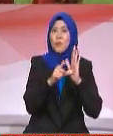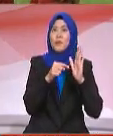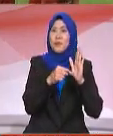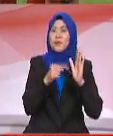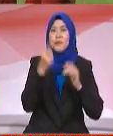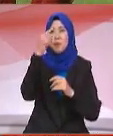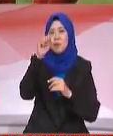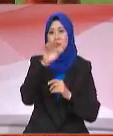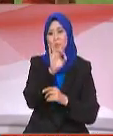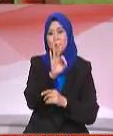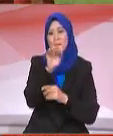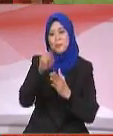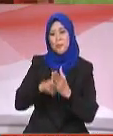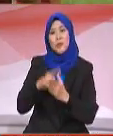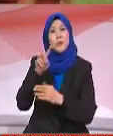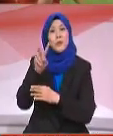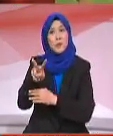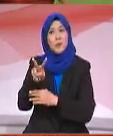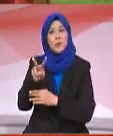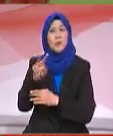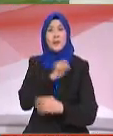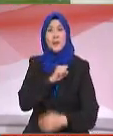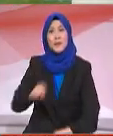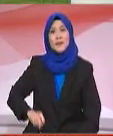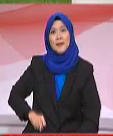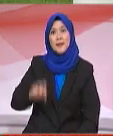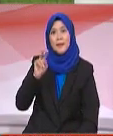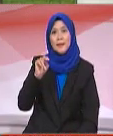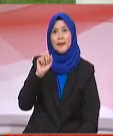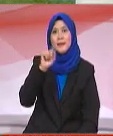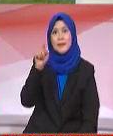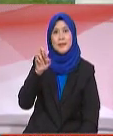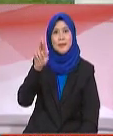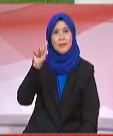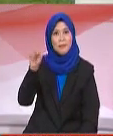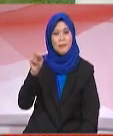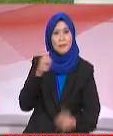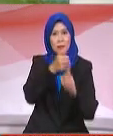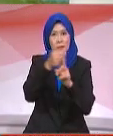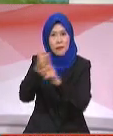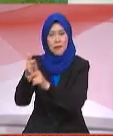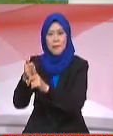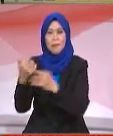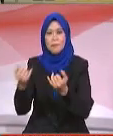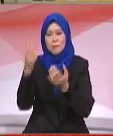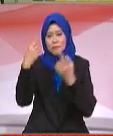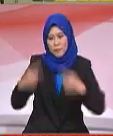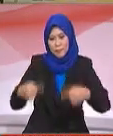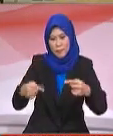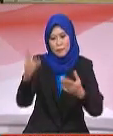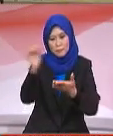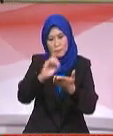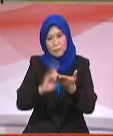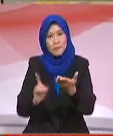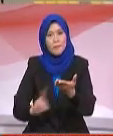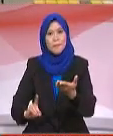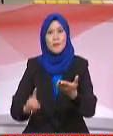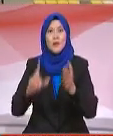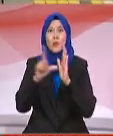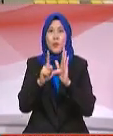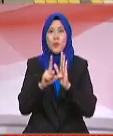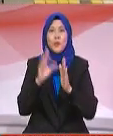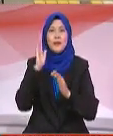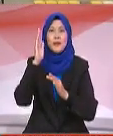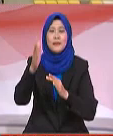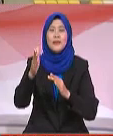berkenaan. Pada 9 Februari lalu, Sultan Nazrin Shah menitahkan agar pertandingan reka cipta logo pasukan itu